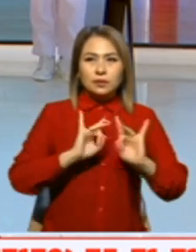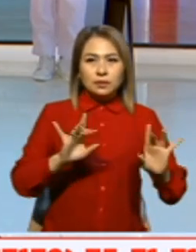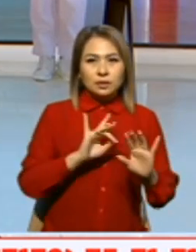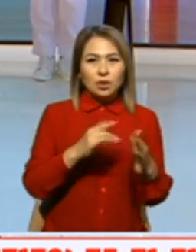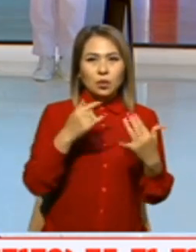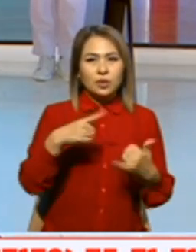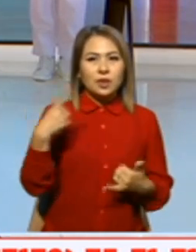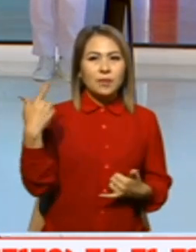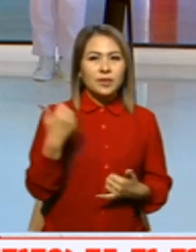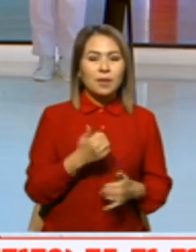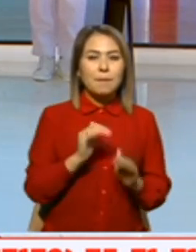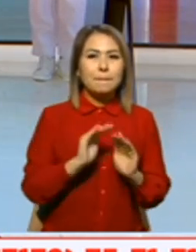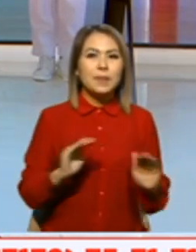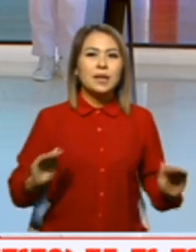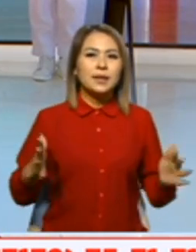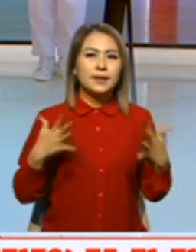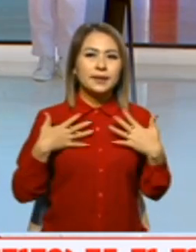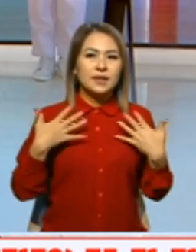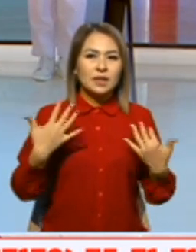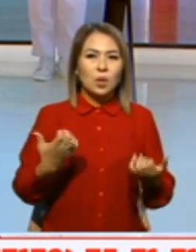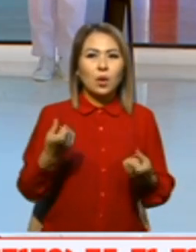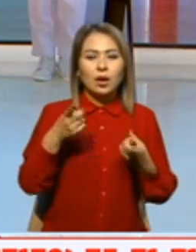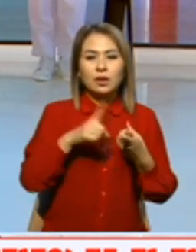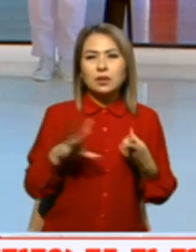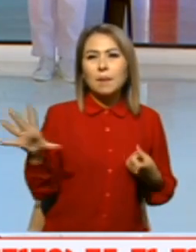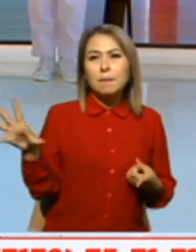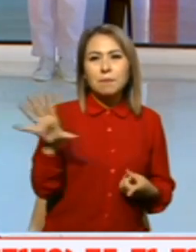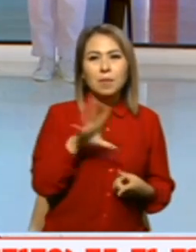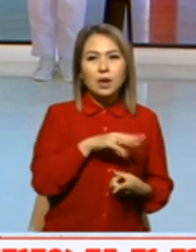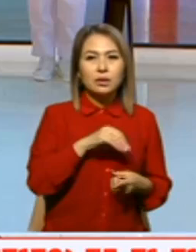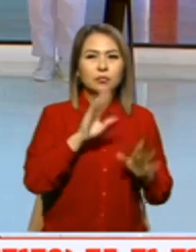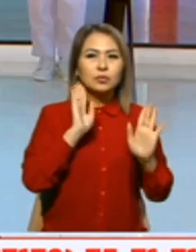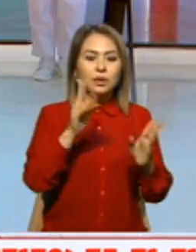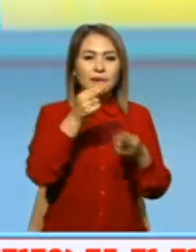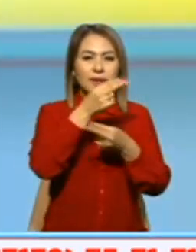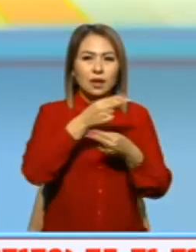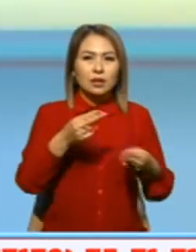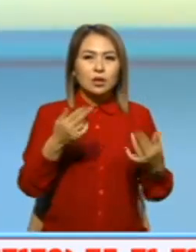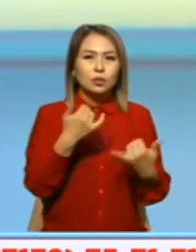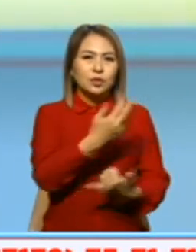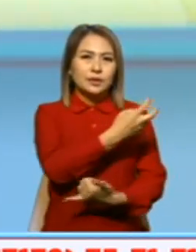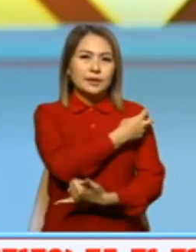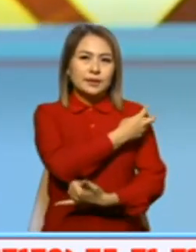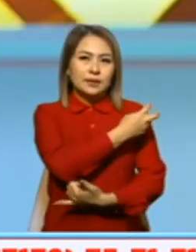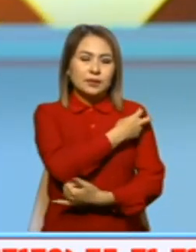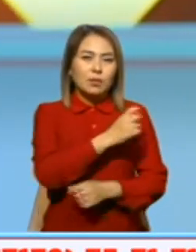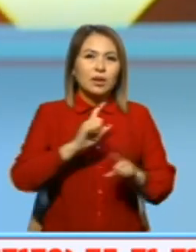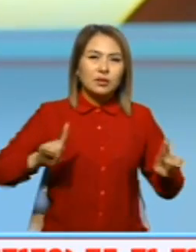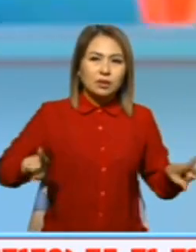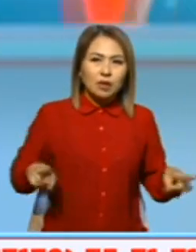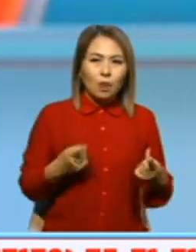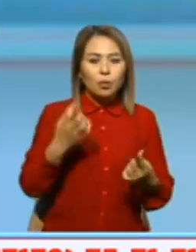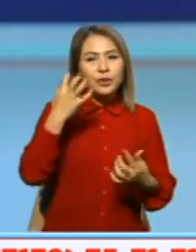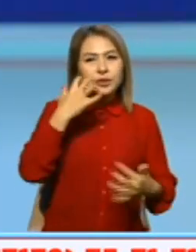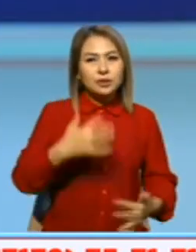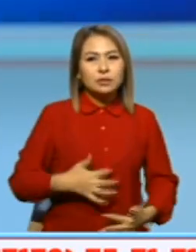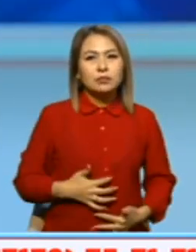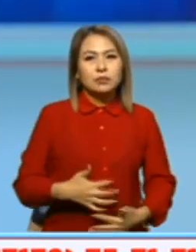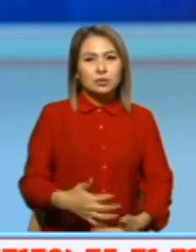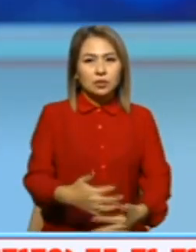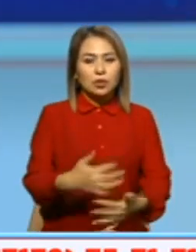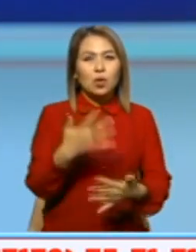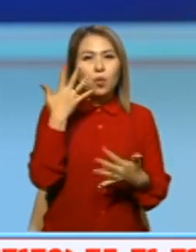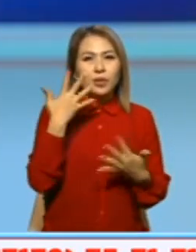осы апта бойы балалардың денсаулығына қатысты барлық тақырыптарды қамтимыз. Бүгін дүйсенбі, баланың дамуы жүктілік кезінде